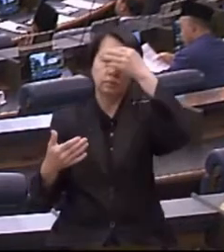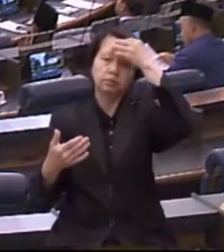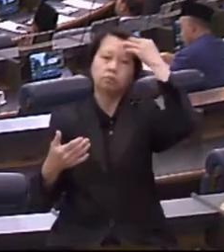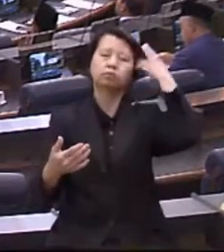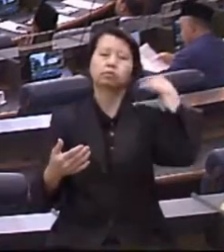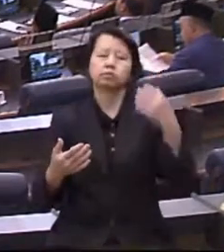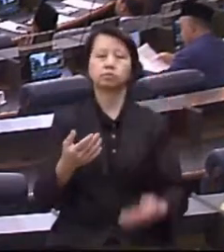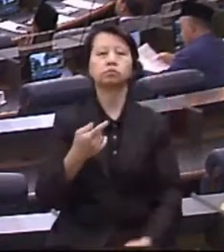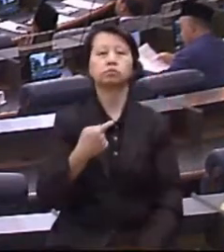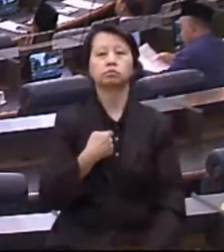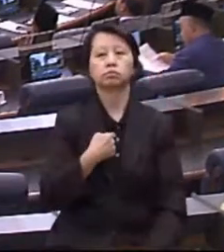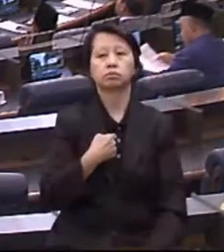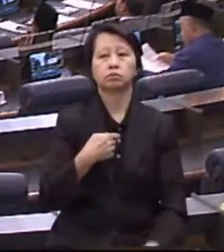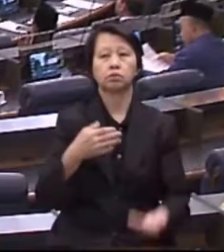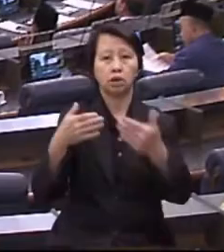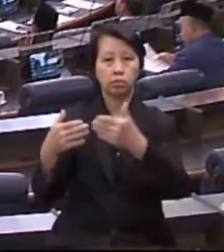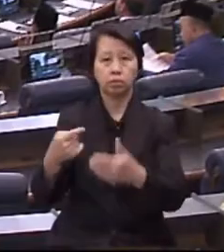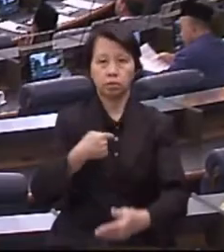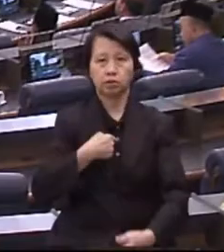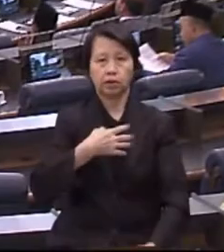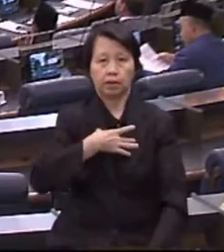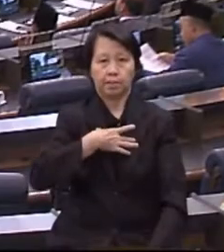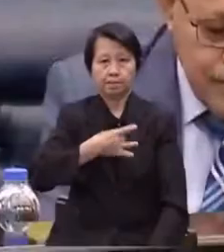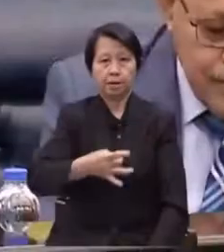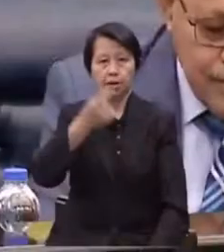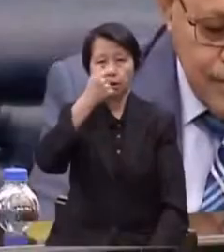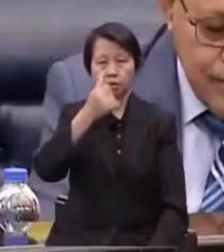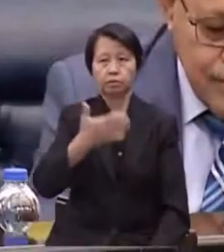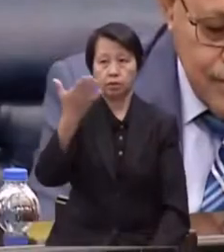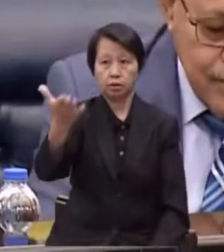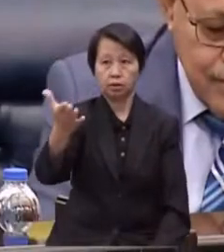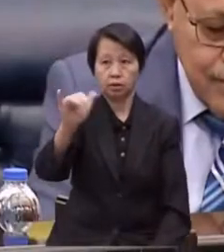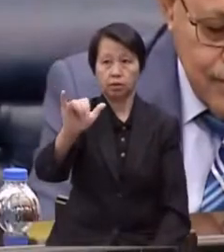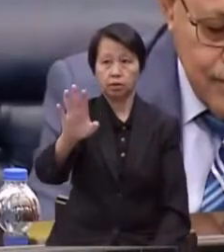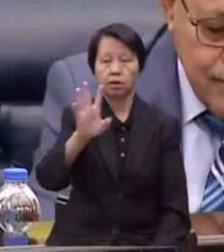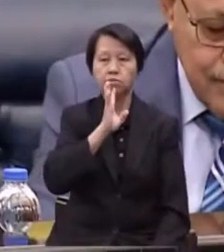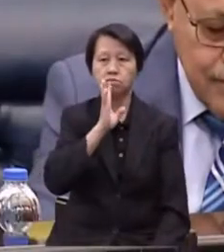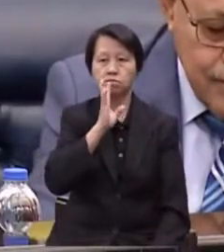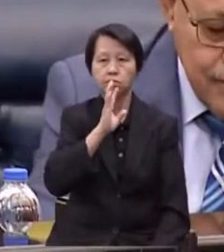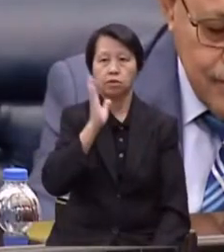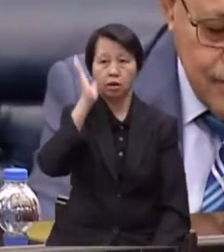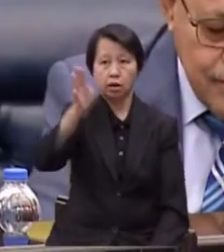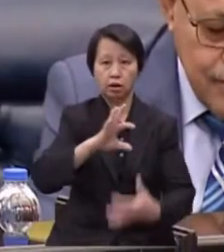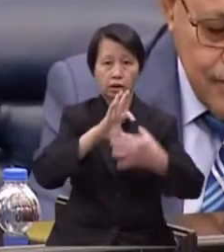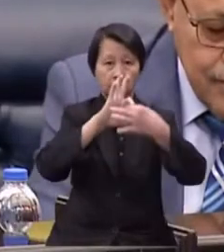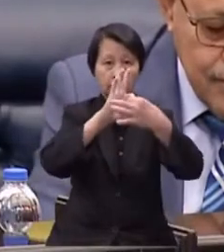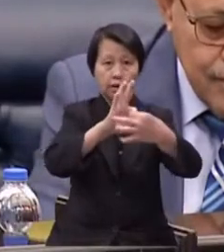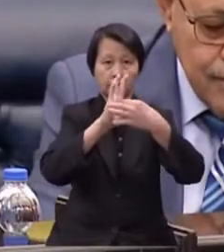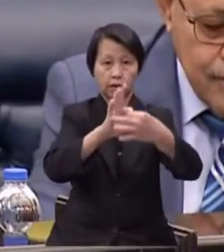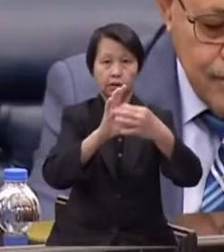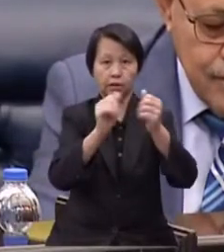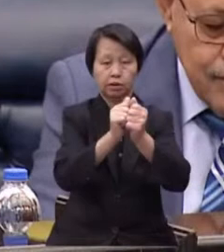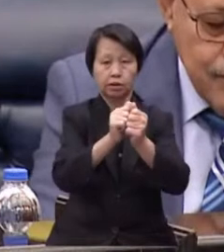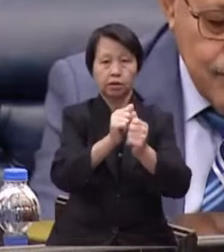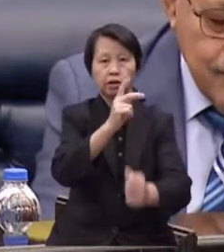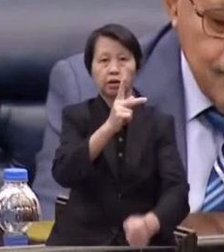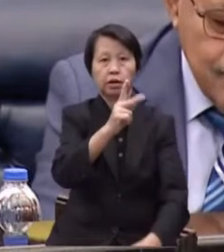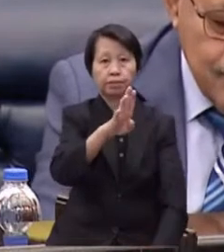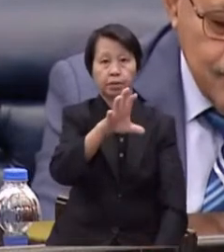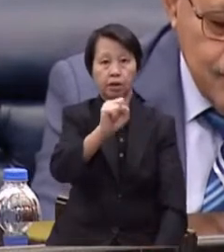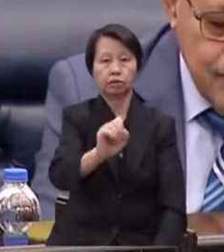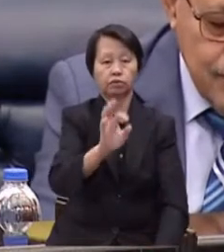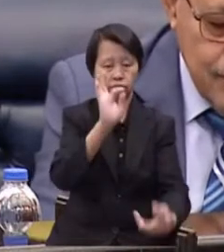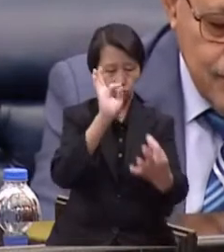saya berminat karena ya Muhammad menyebut akan bekerja sama dengan Kementerian beliau dan sukan itu sangat wajar